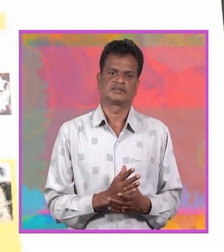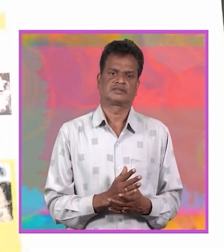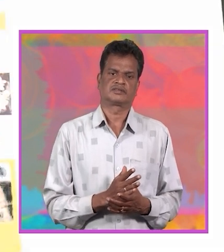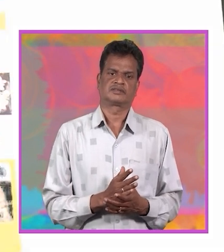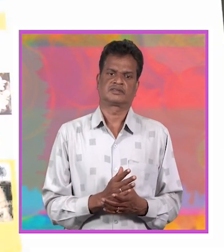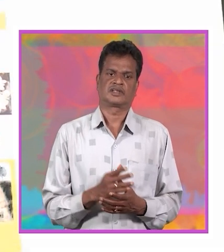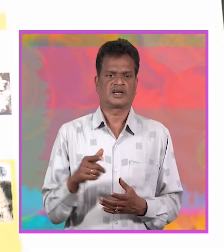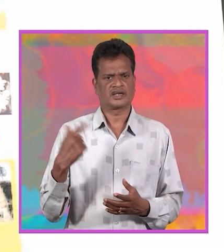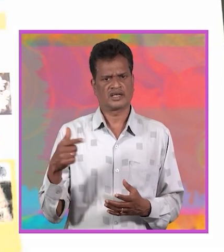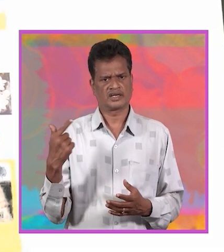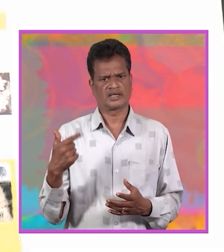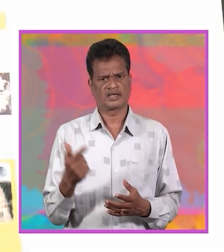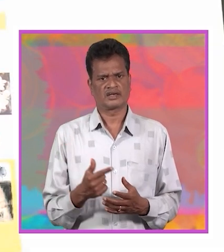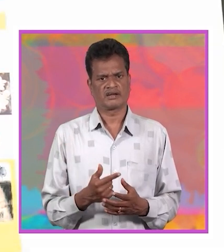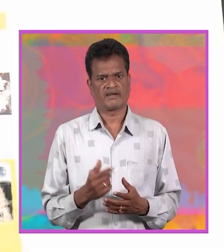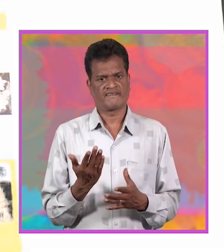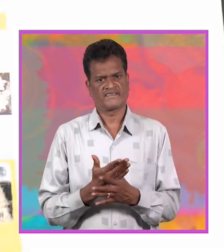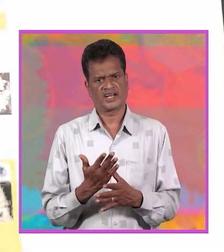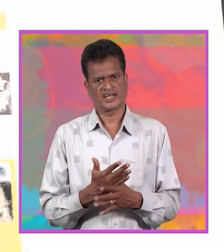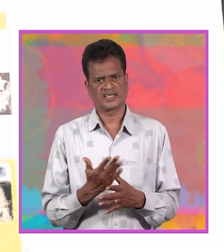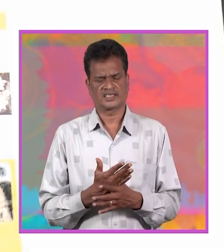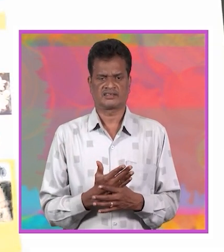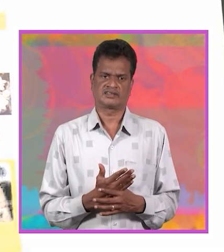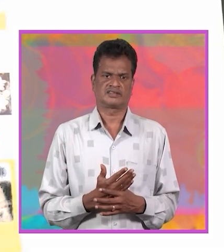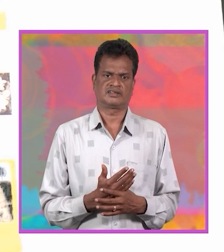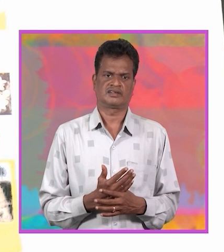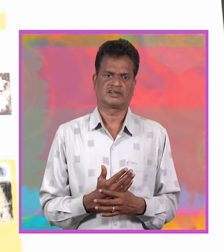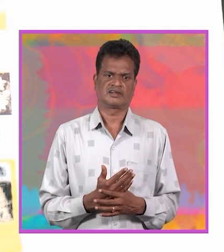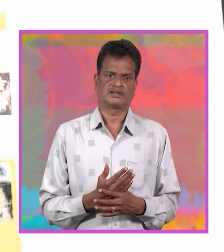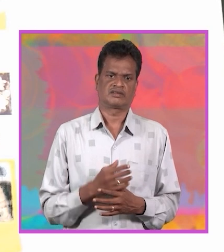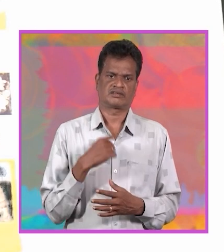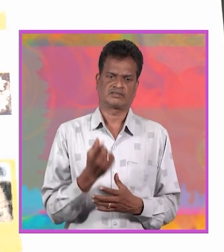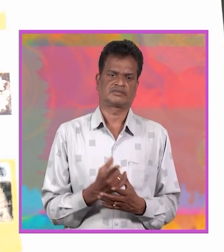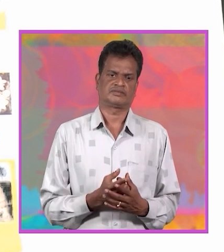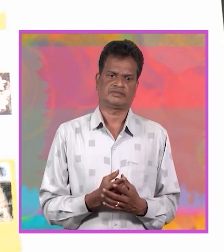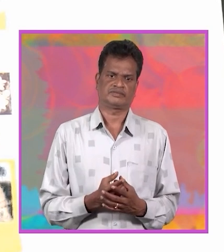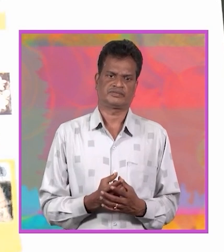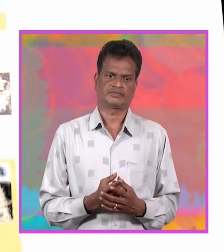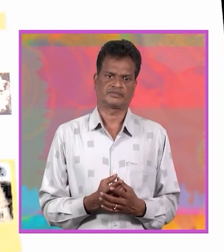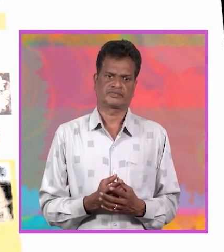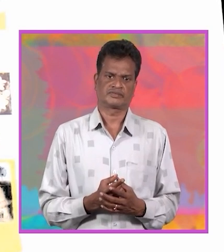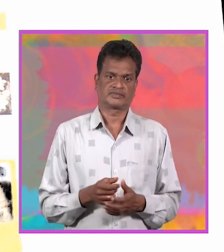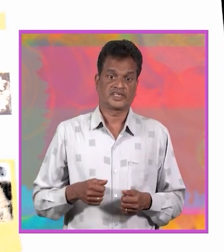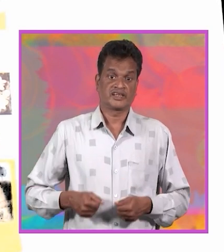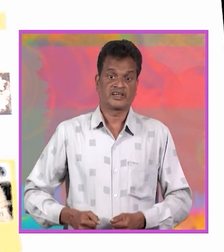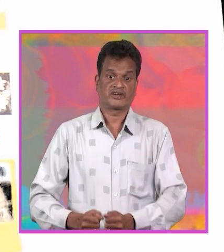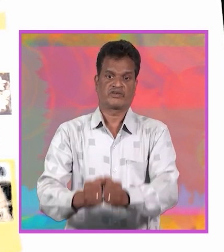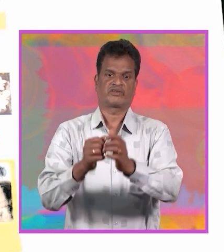நிறைய வேலைகளை செய்கிறோம். இந்த வேலை தான் தொழில் சொல்கிறோம், செய்யக்கூடிய வேலை தான் தொழில் சொல்கிறோம். ஏர் உழுகிறோம்,